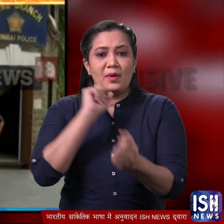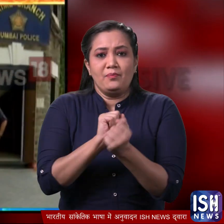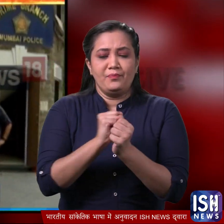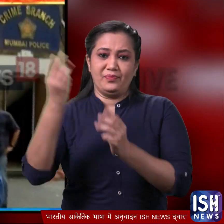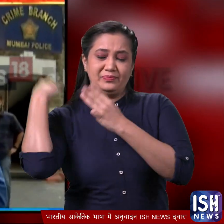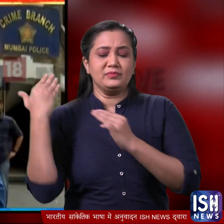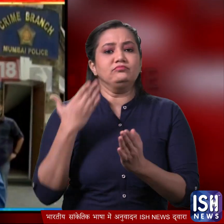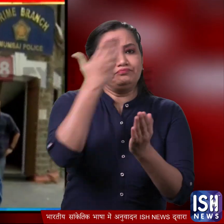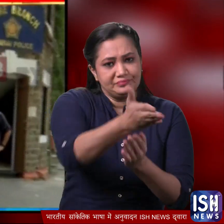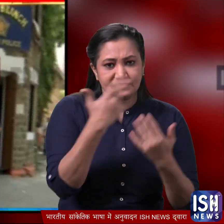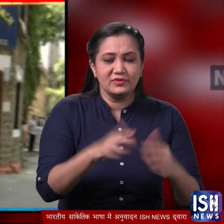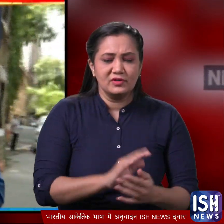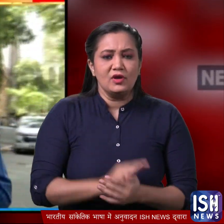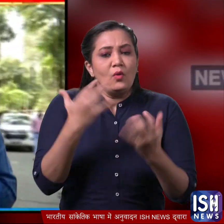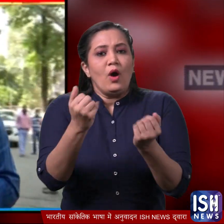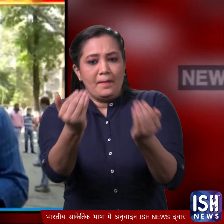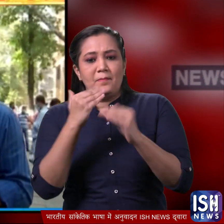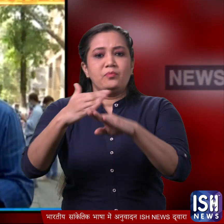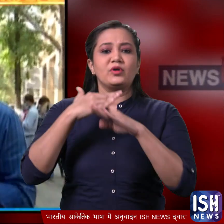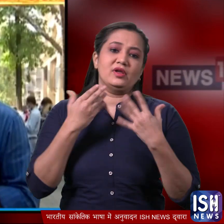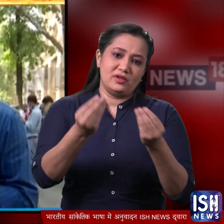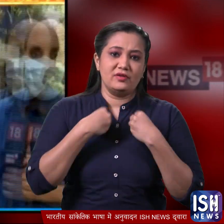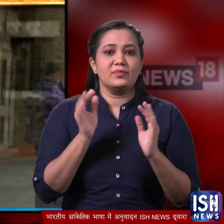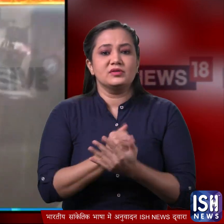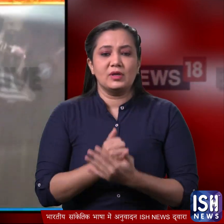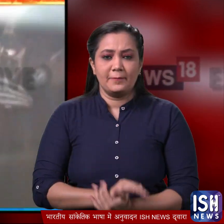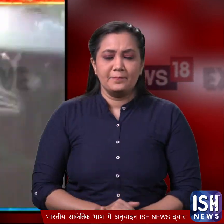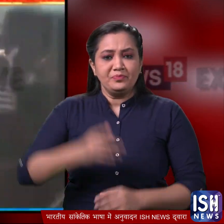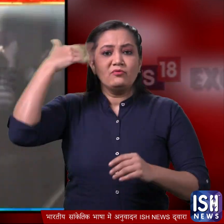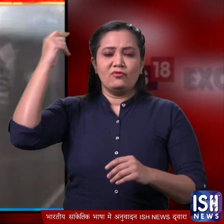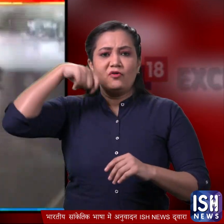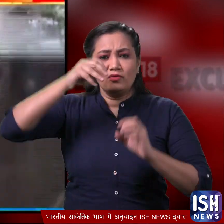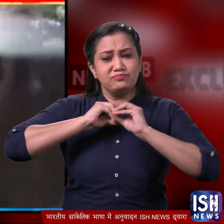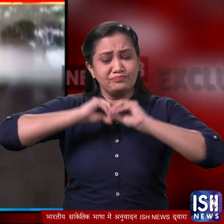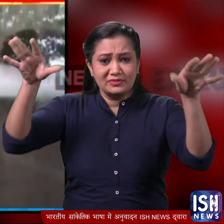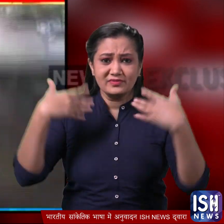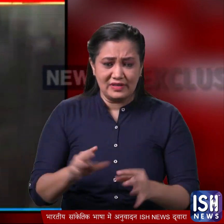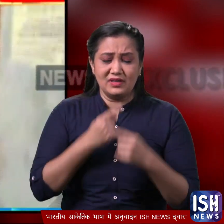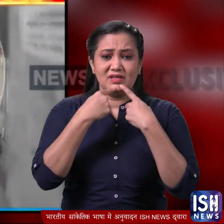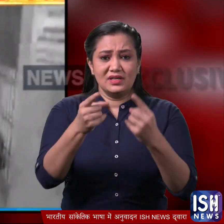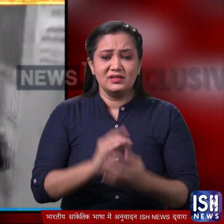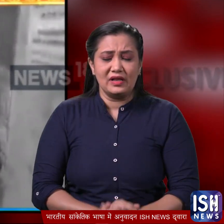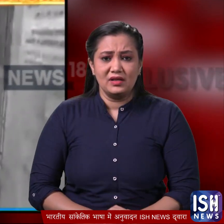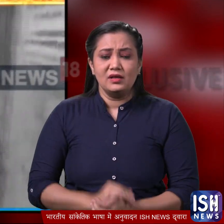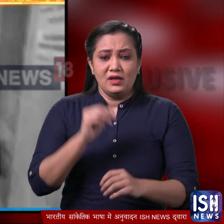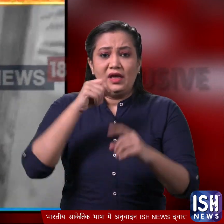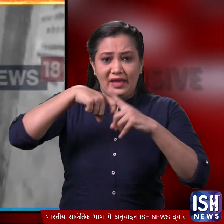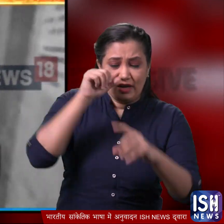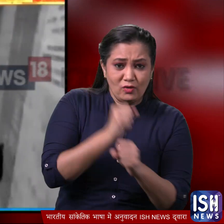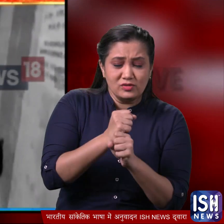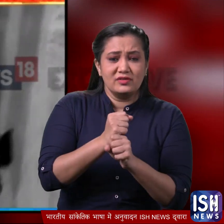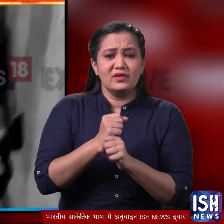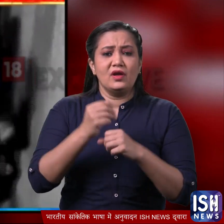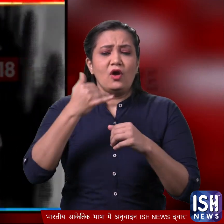मुंबई पुलिस के मुख्यालय पहुंचे हैं। आला अधिकारी से मिलेंगे और सुरक्षा की मांग करेंगे। उनका एक वीडियो संदेश फैलने में देर नहीं लगी, जिसमें उन्होंने ये कहा कि